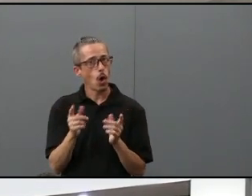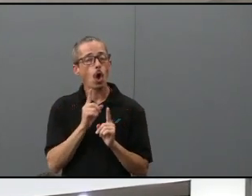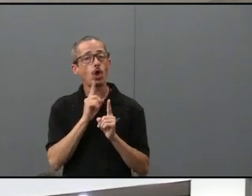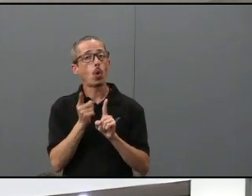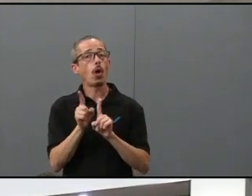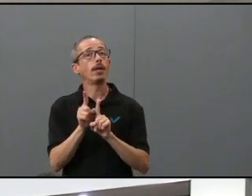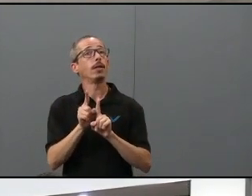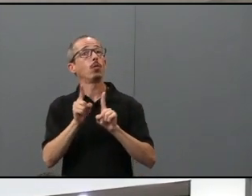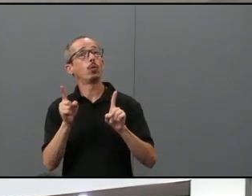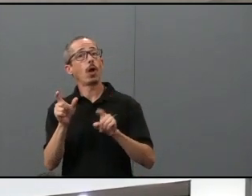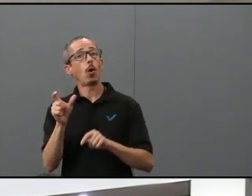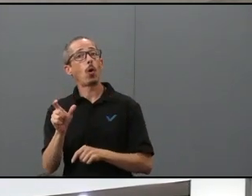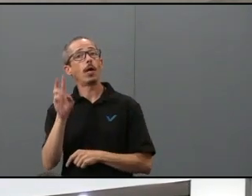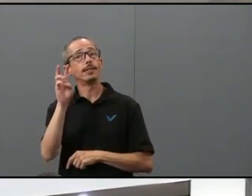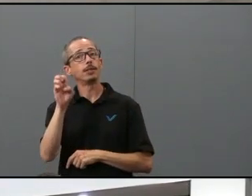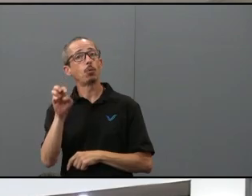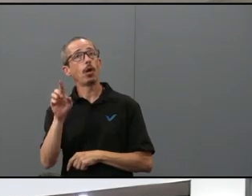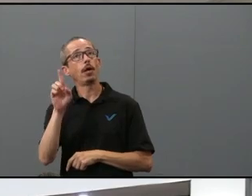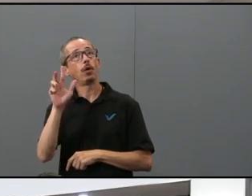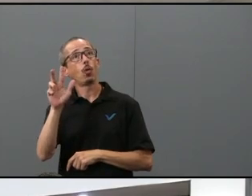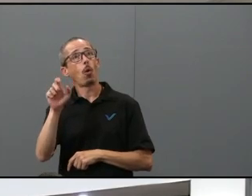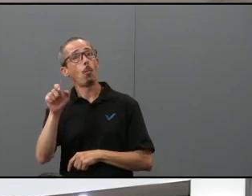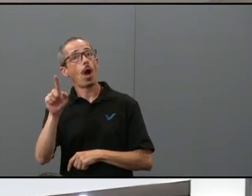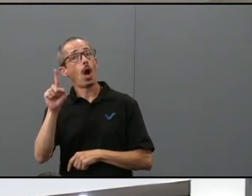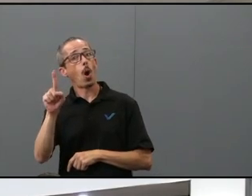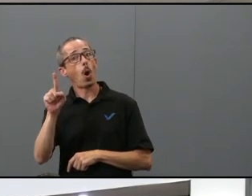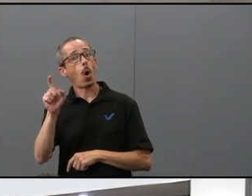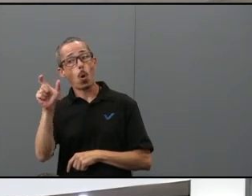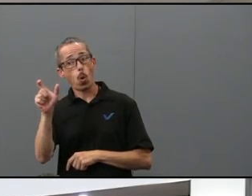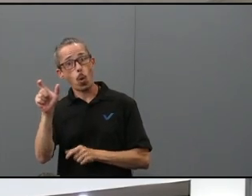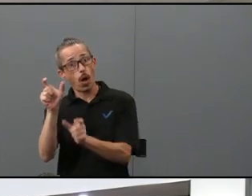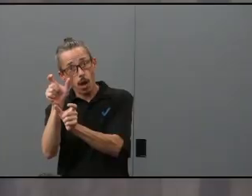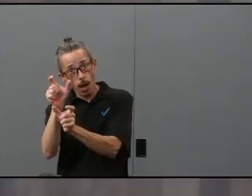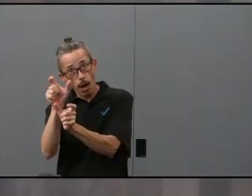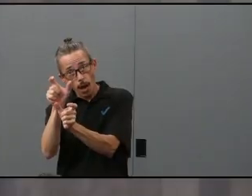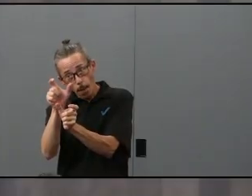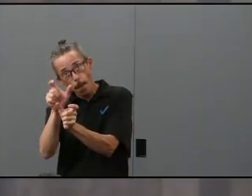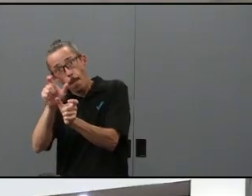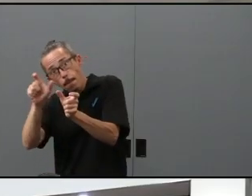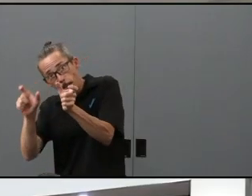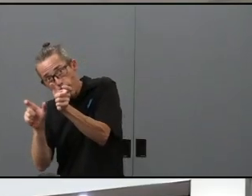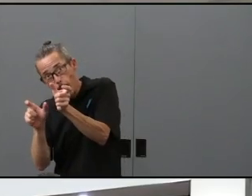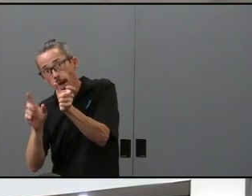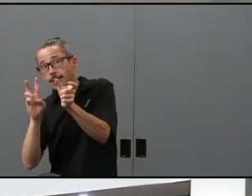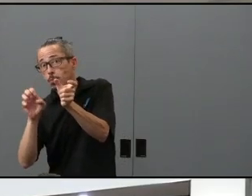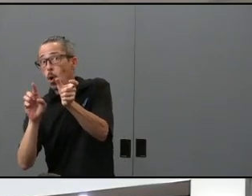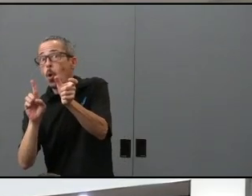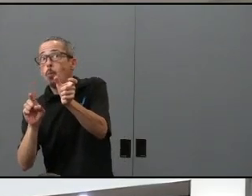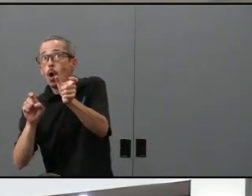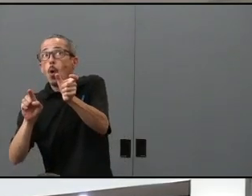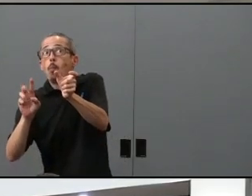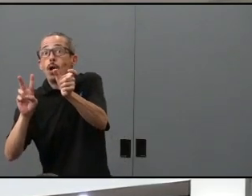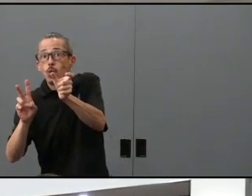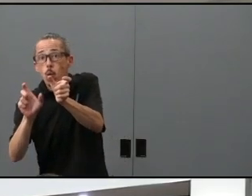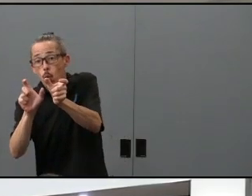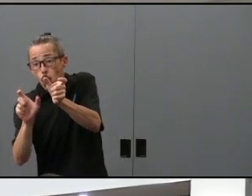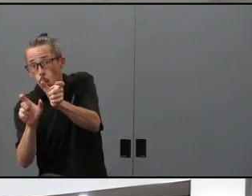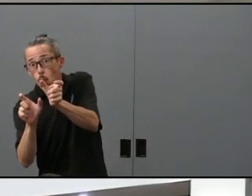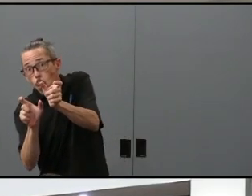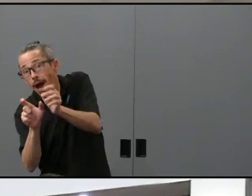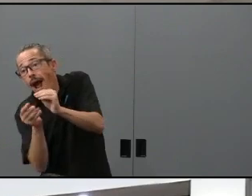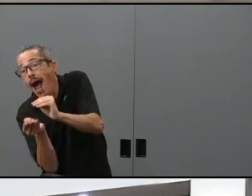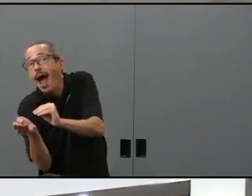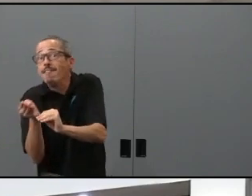différent le point 6.3.1 sera placé tout de suite après le point 6.1.2 et juste avant le